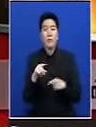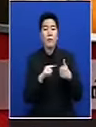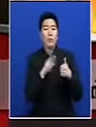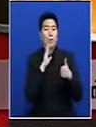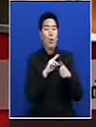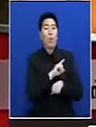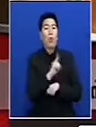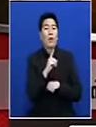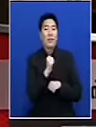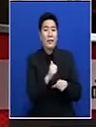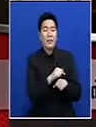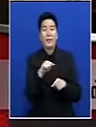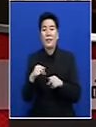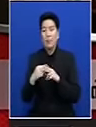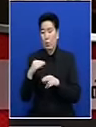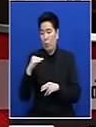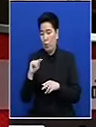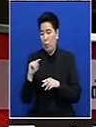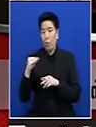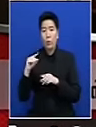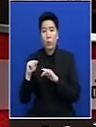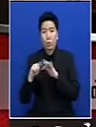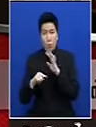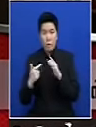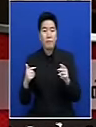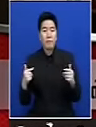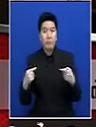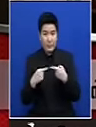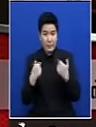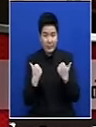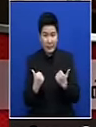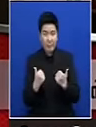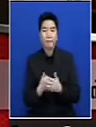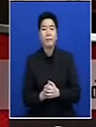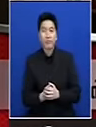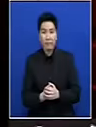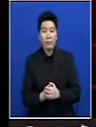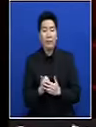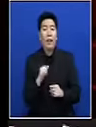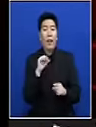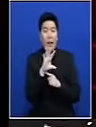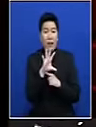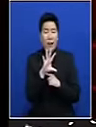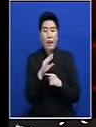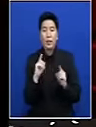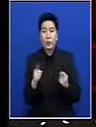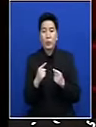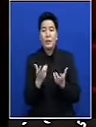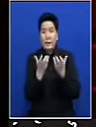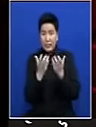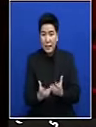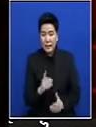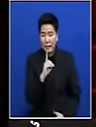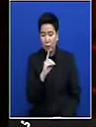อดวันดีนิติสมุยอาวุธครบเครื่องครับเจอกับตอโต้สิทธิ์เสเนตเข่าล้วนคู่ที่5นะครับรุ่นน้ำหนั